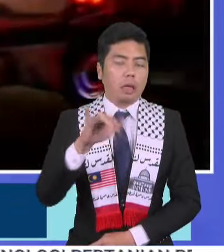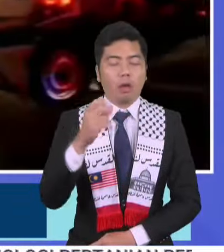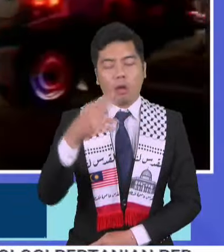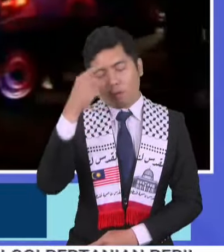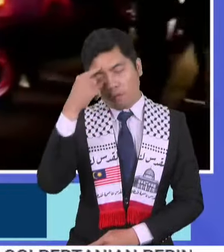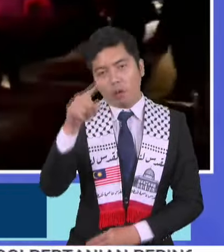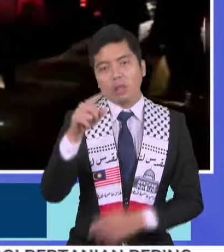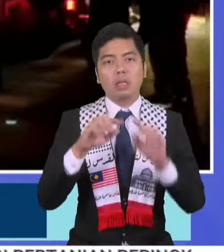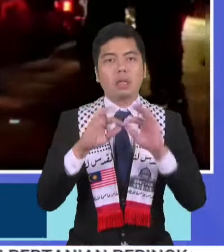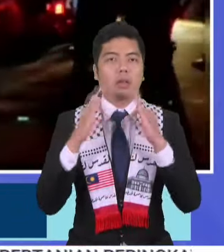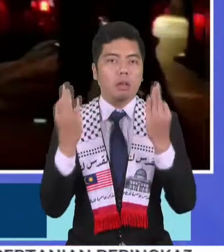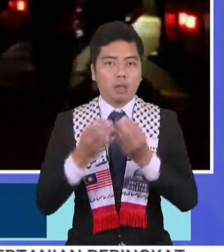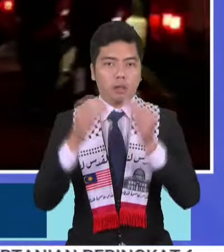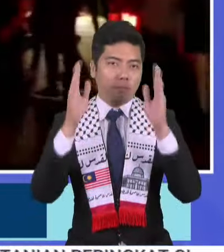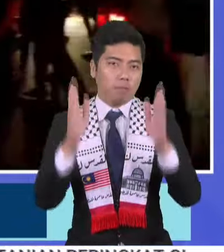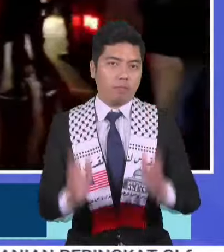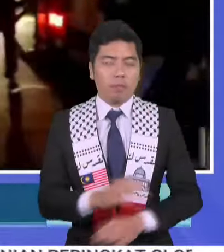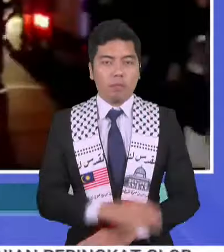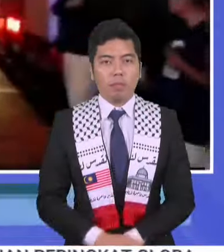keluarga guru yang maut.